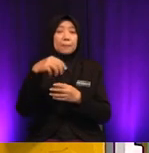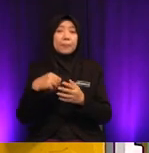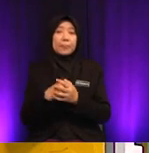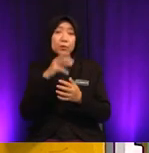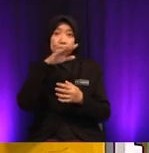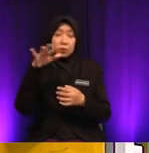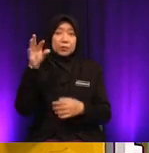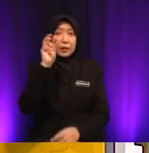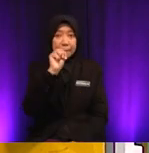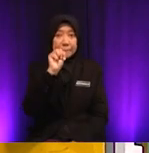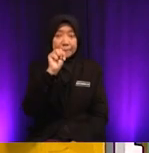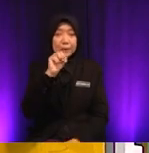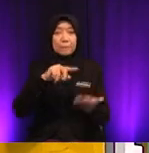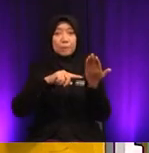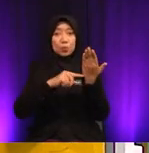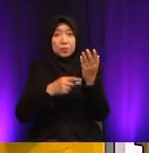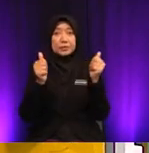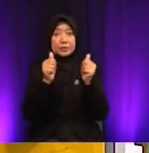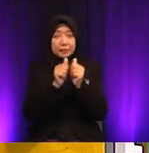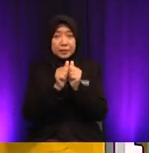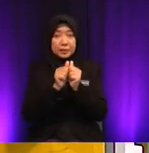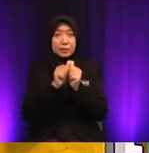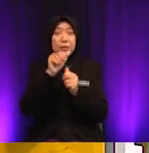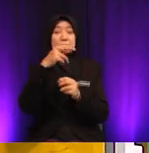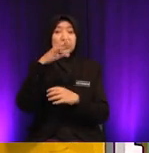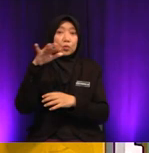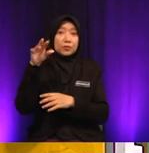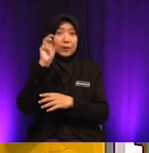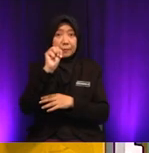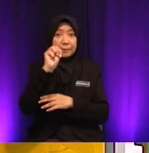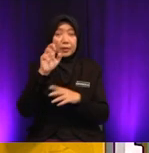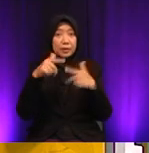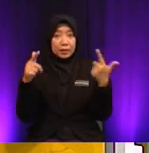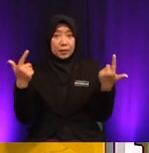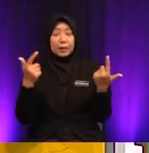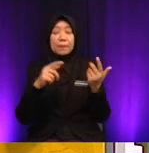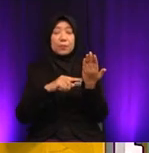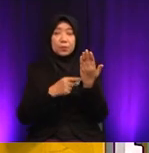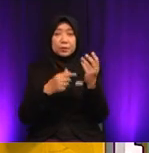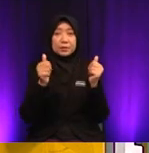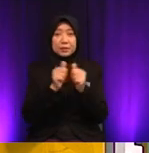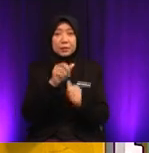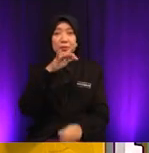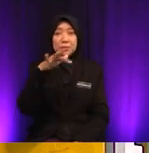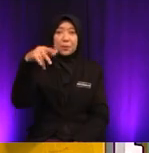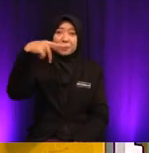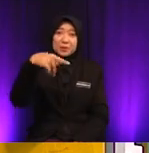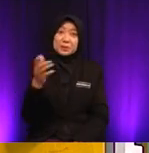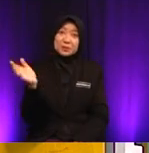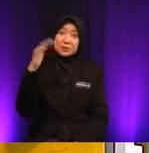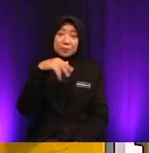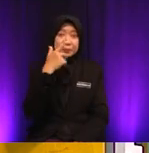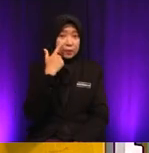kaidah-kaidah tersebut bermula dengan huruf M yang selebihnya bermula dengan huruf b b = kita lihat yang pertama